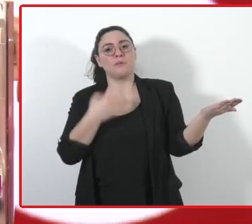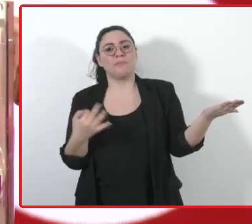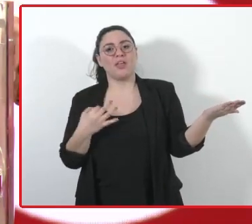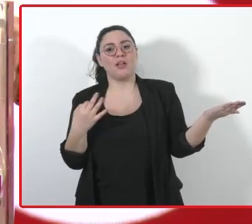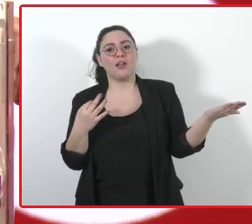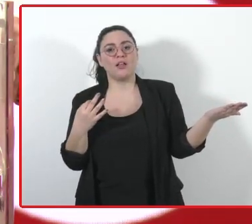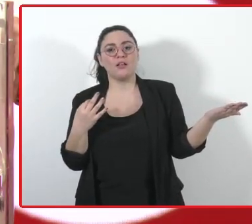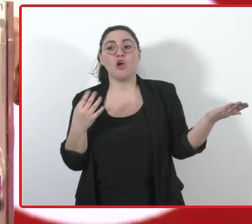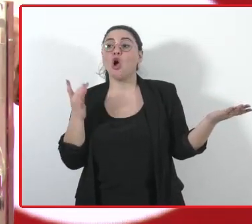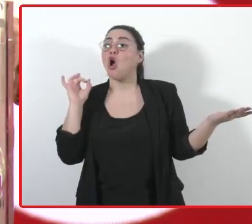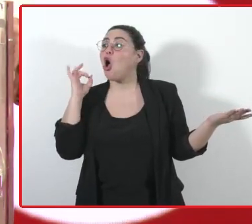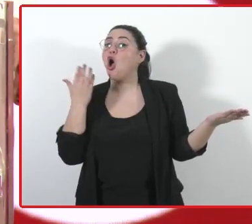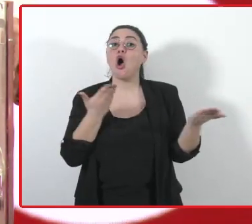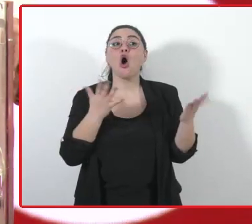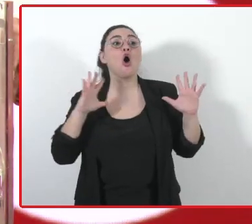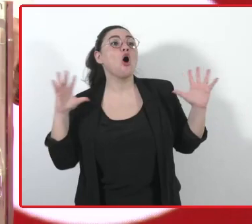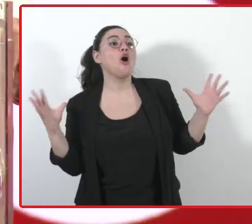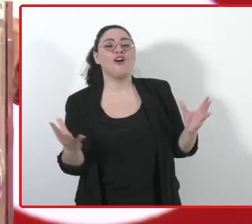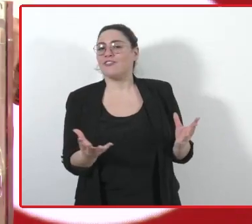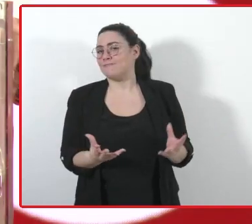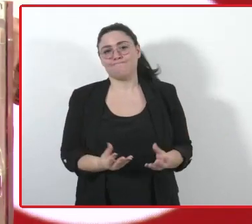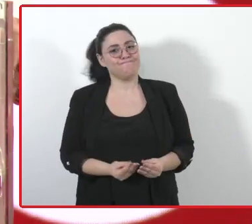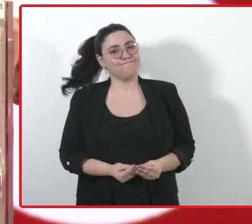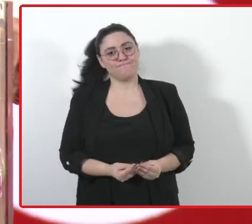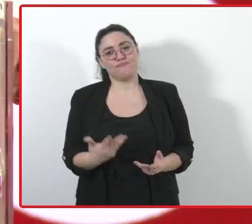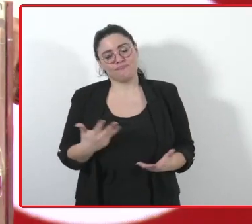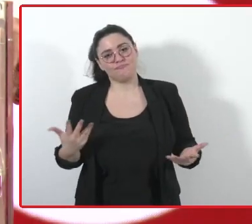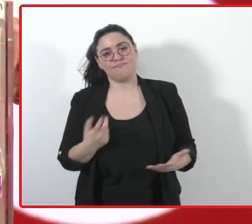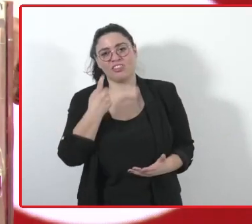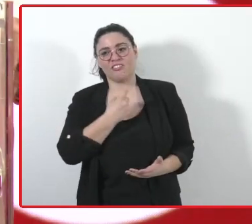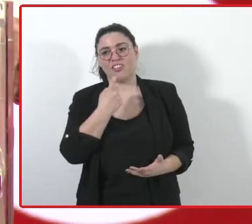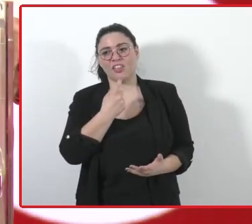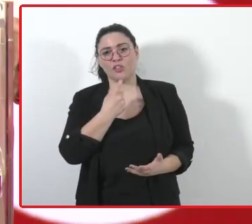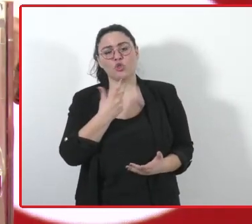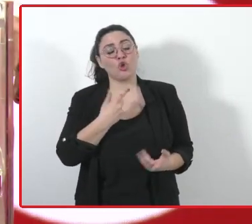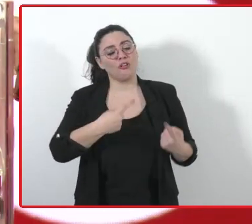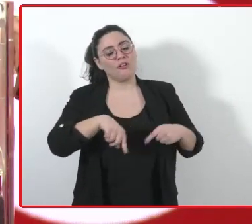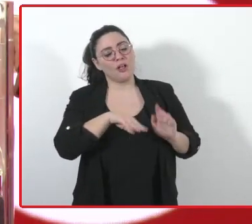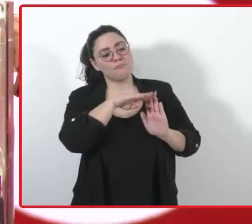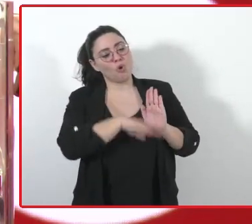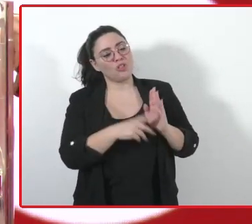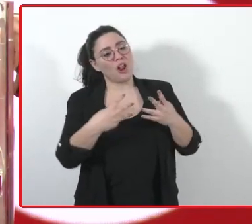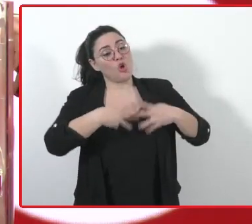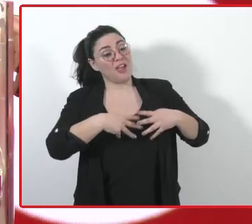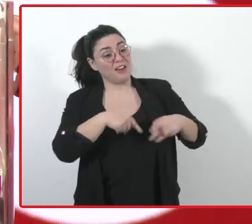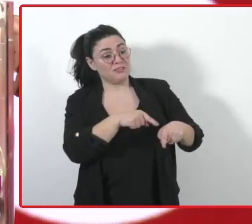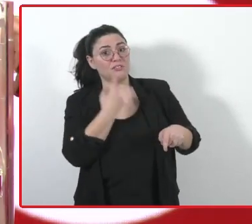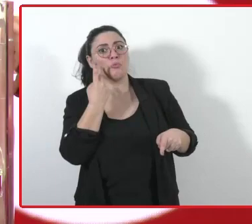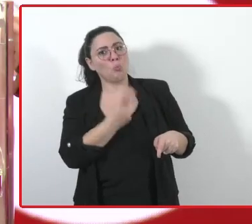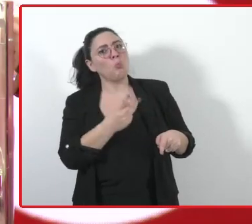rosa e fiori se da una parte il nostro modello organizzativo Si conferma